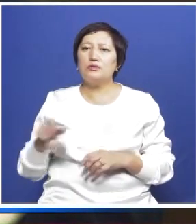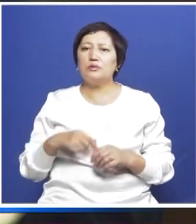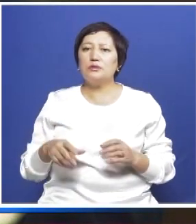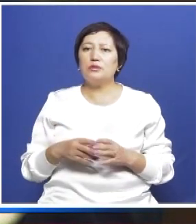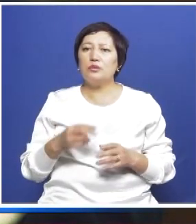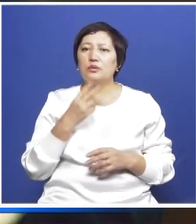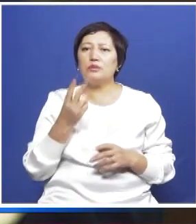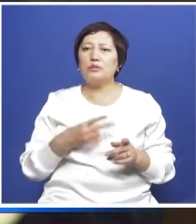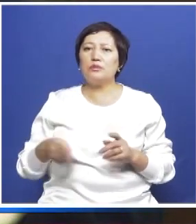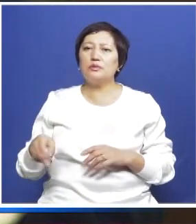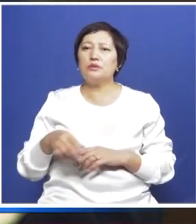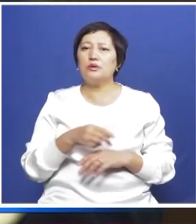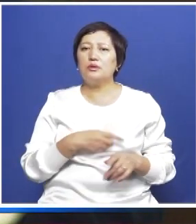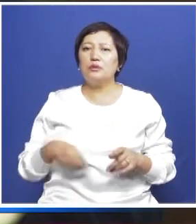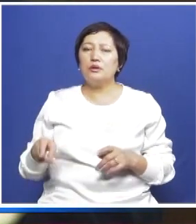тұрғандай